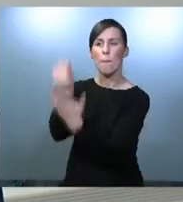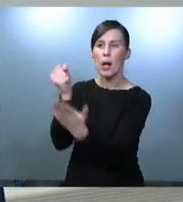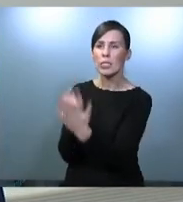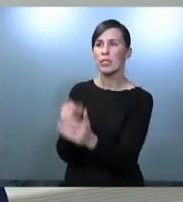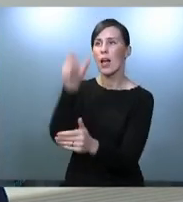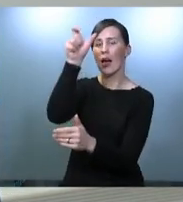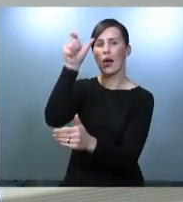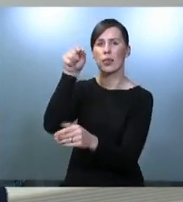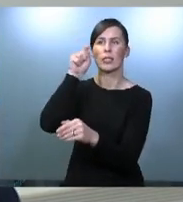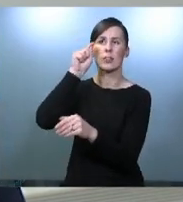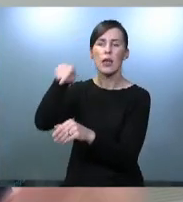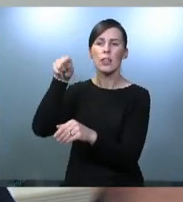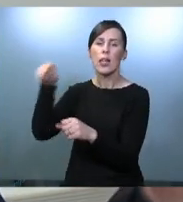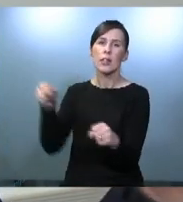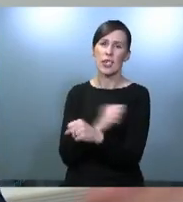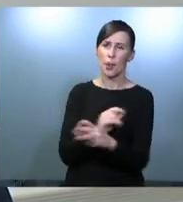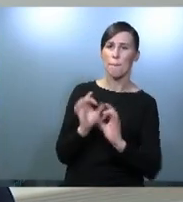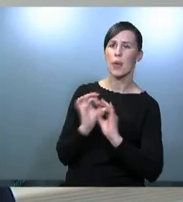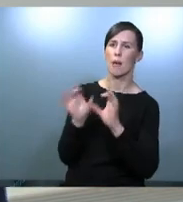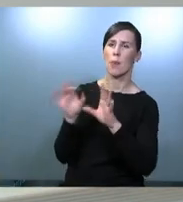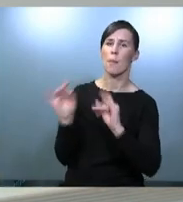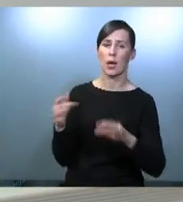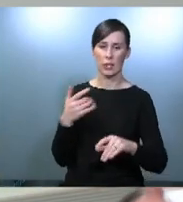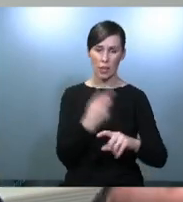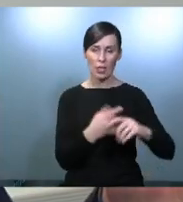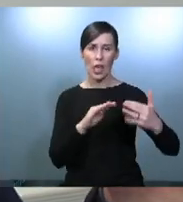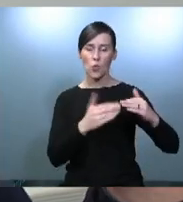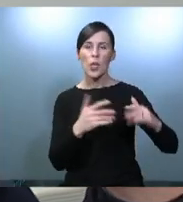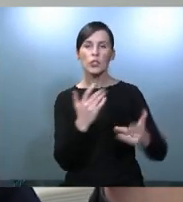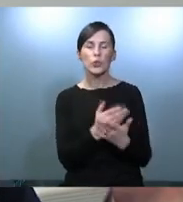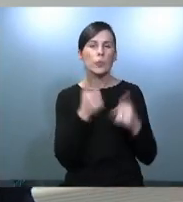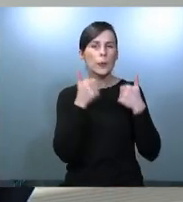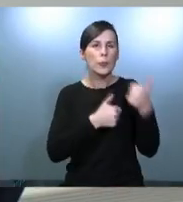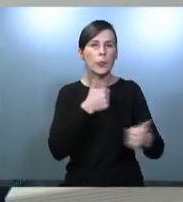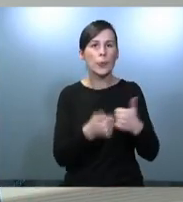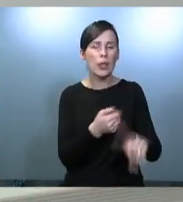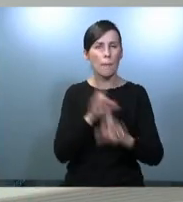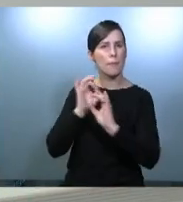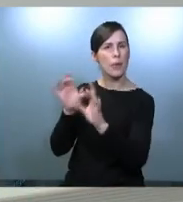kuo yra patrauklus Kėdainiai, kad savo susikirtimo keliais, kad